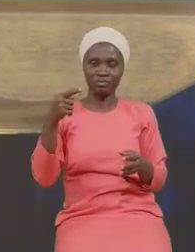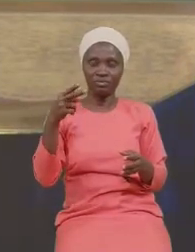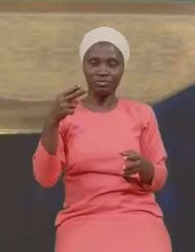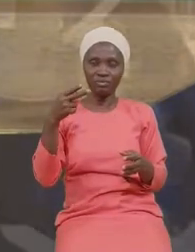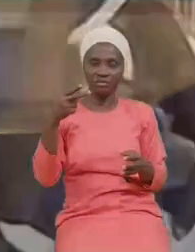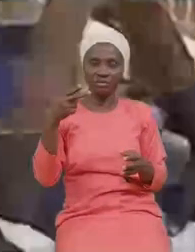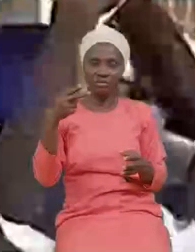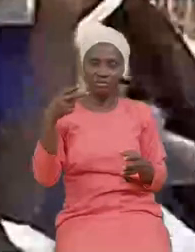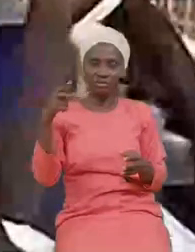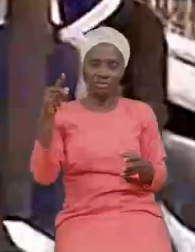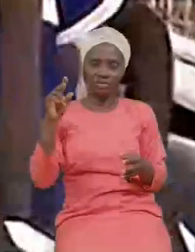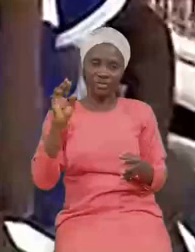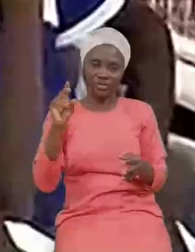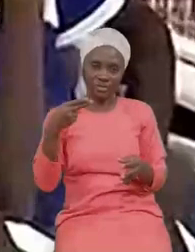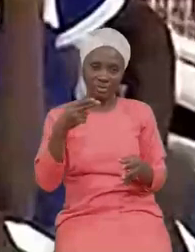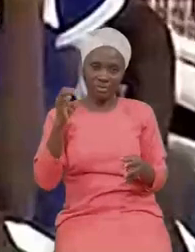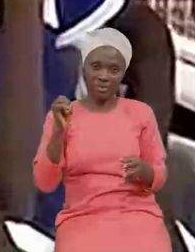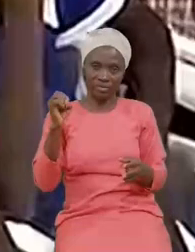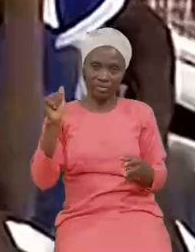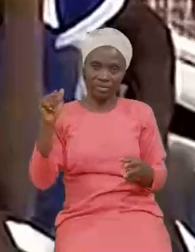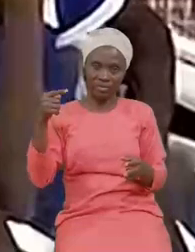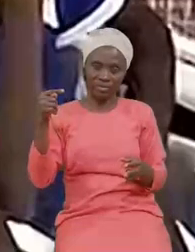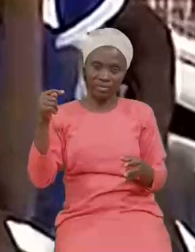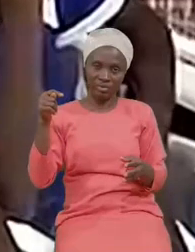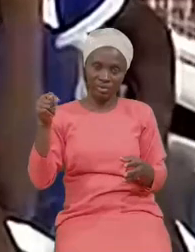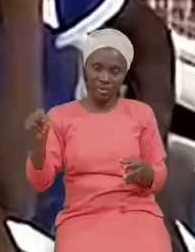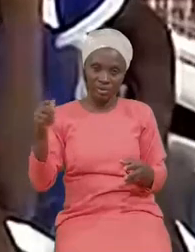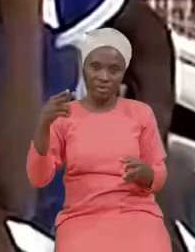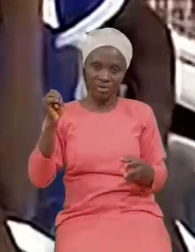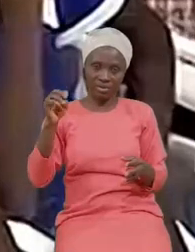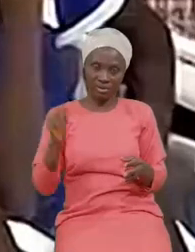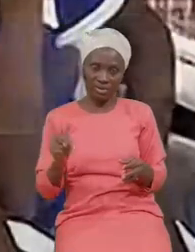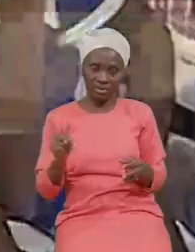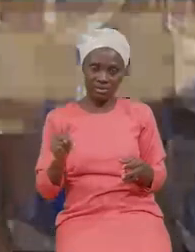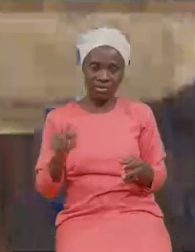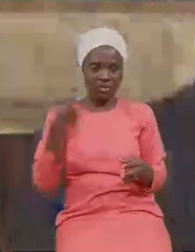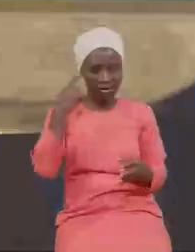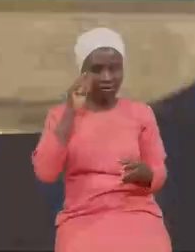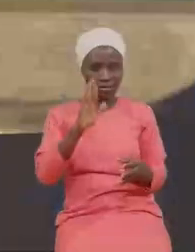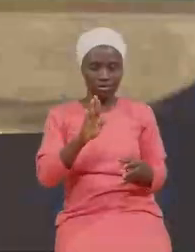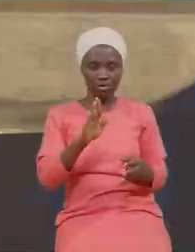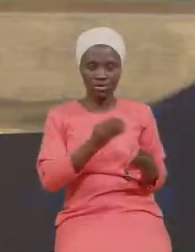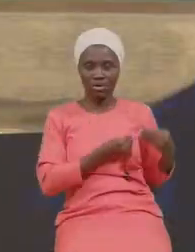demande-moi et je te donnerai les nations pour héritage